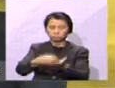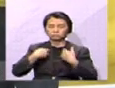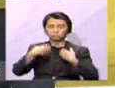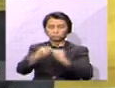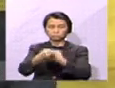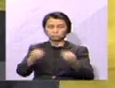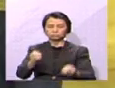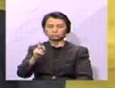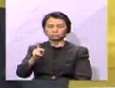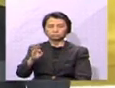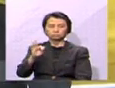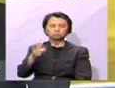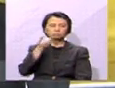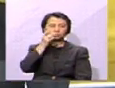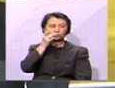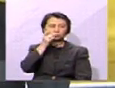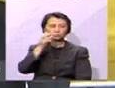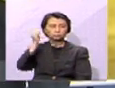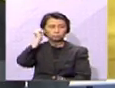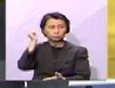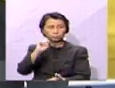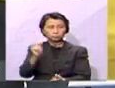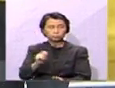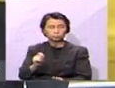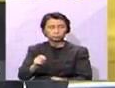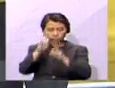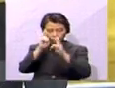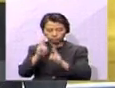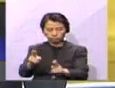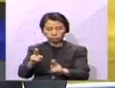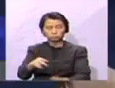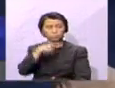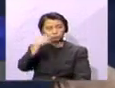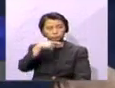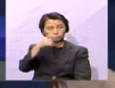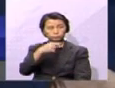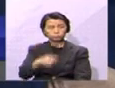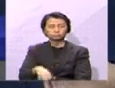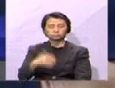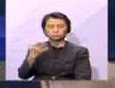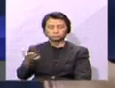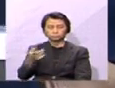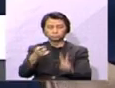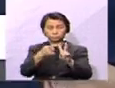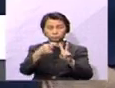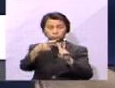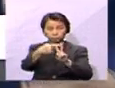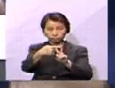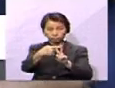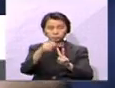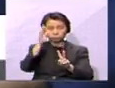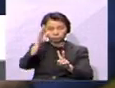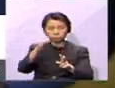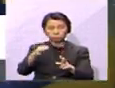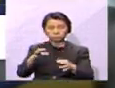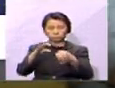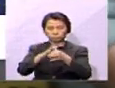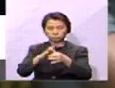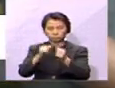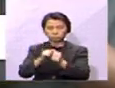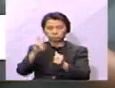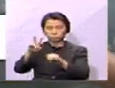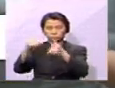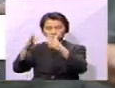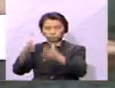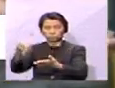kfa di alost setar siusa kehormat kfa Datuk Aminuddin Omar berkata Alvaro Silva dan palares akan bergandingan dengan dua